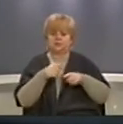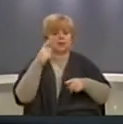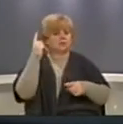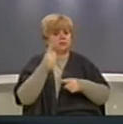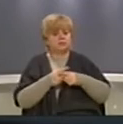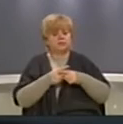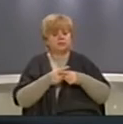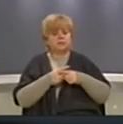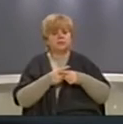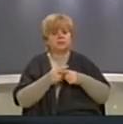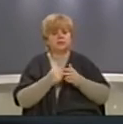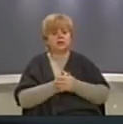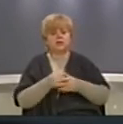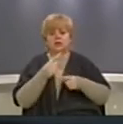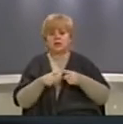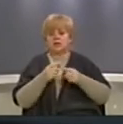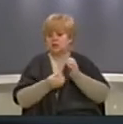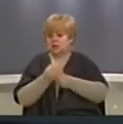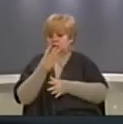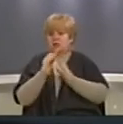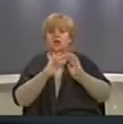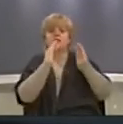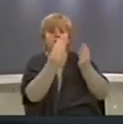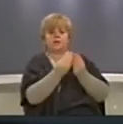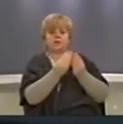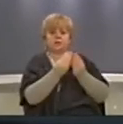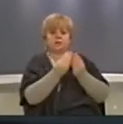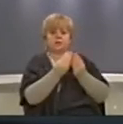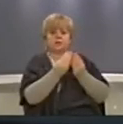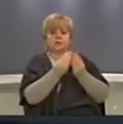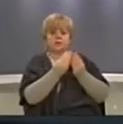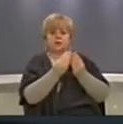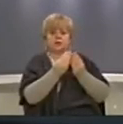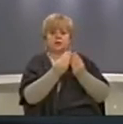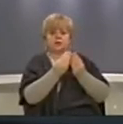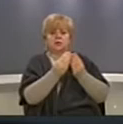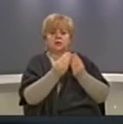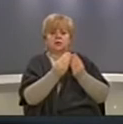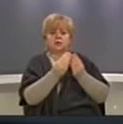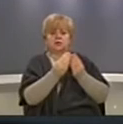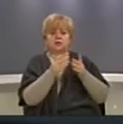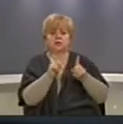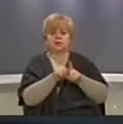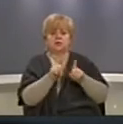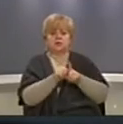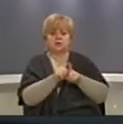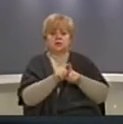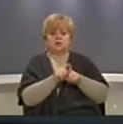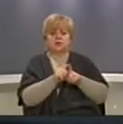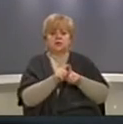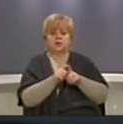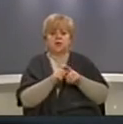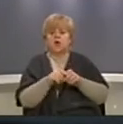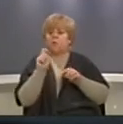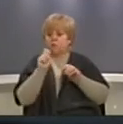përmes organizimit me rastin e formimit të agjencisë në kuadër të cilit do të jetë bordi